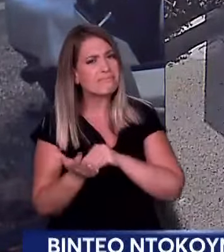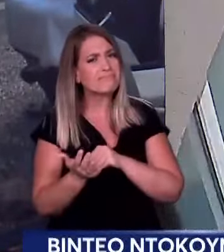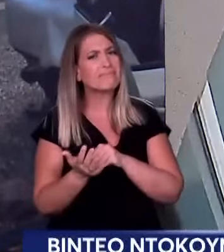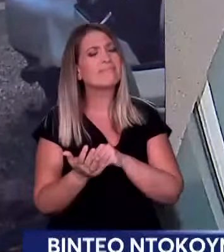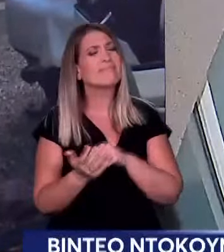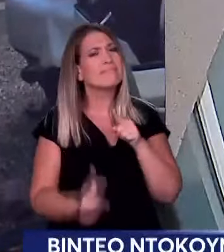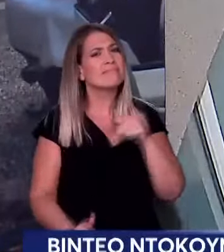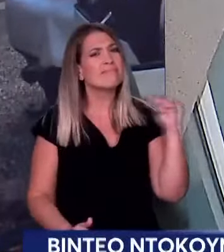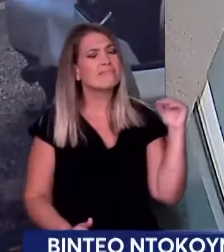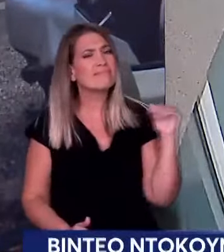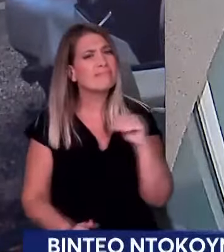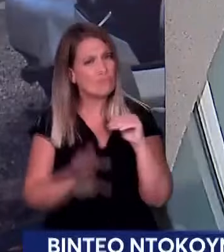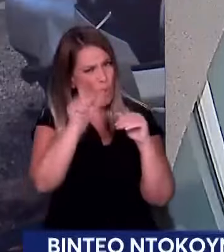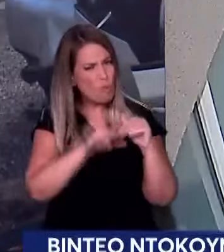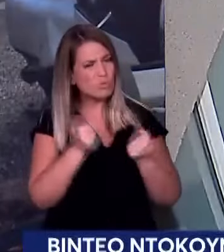το οποίο